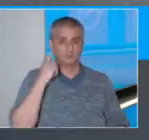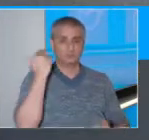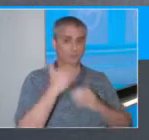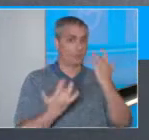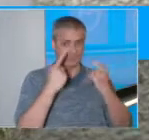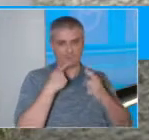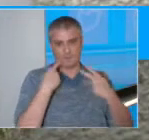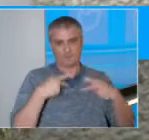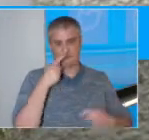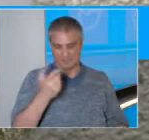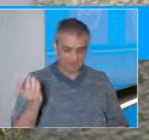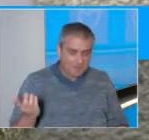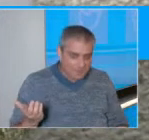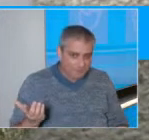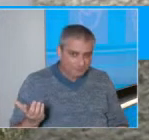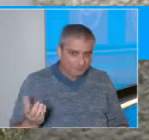מראה שמפחדים ממך.